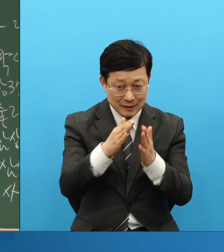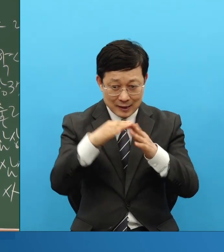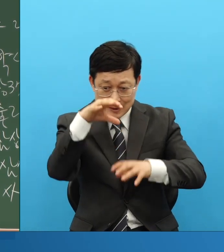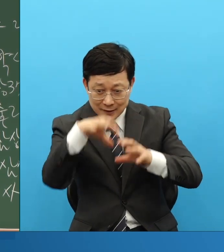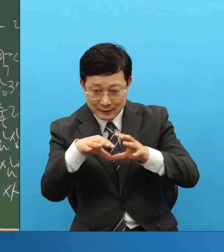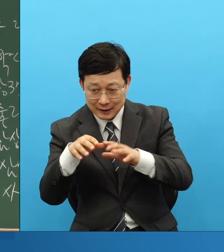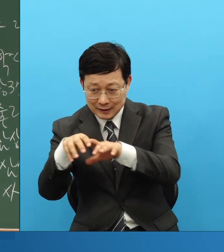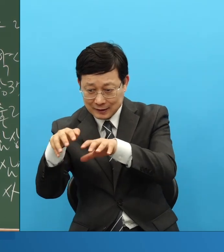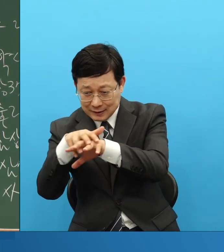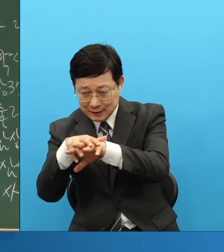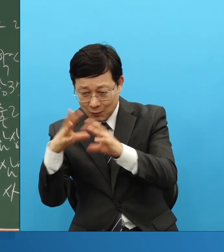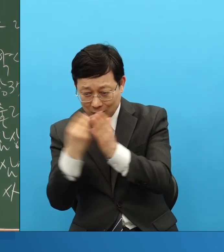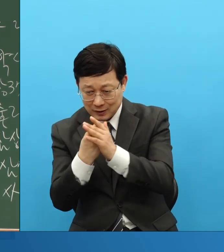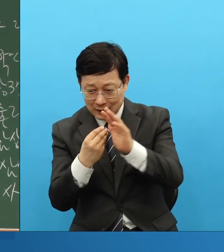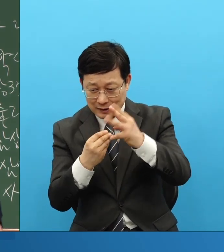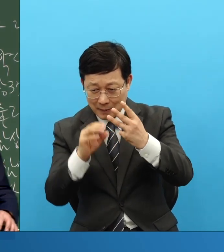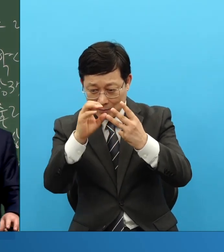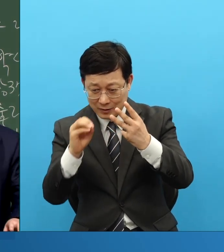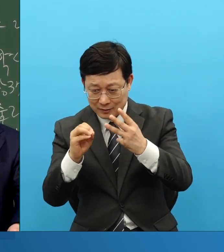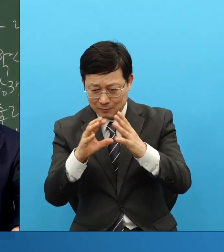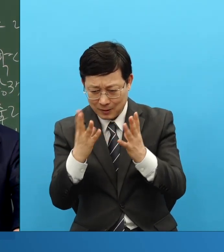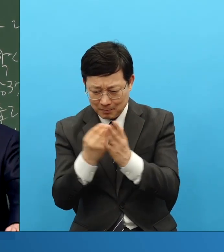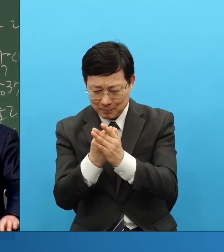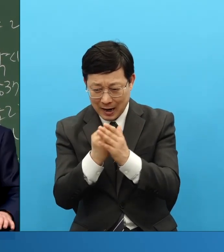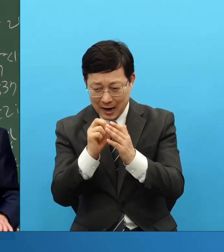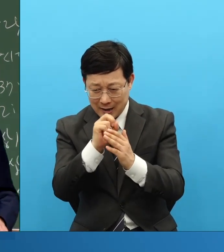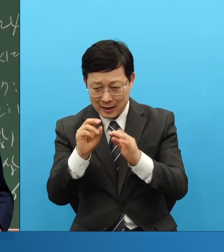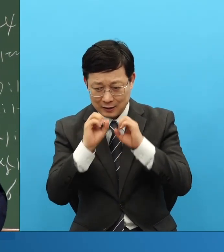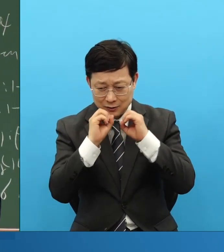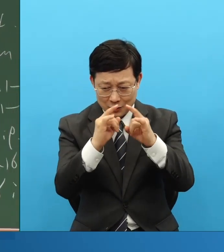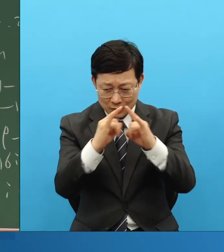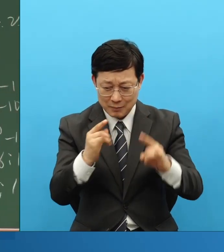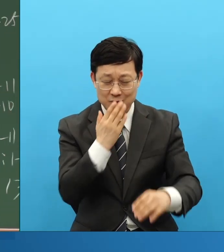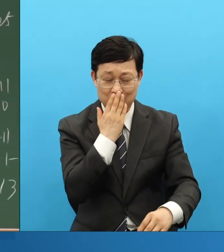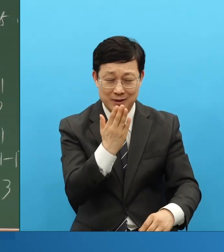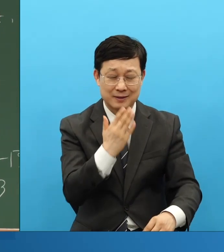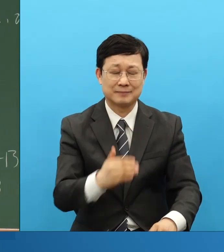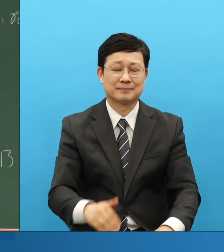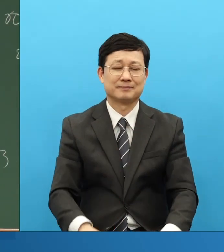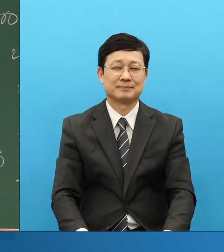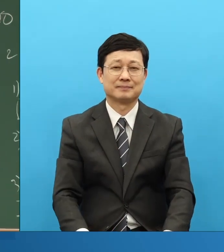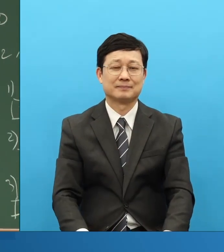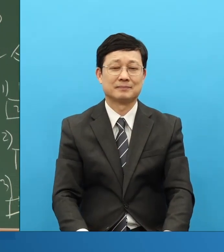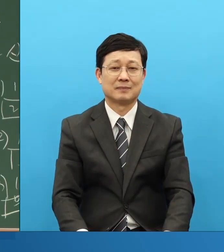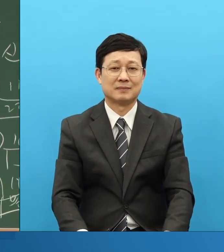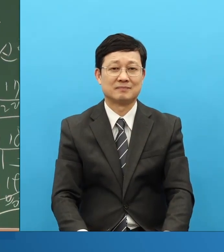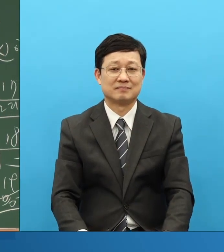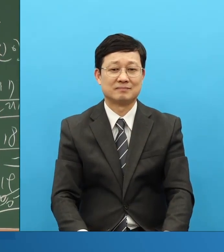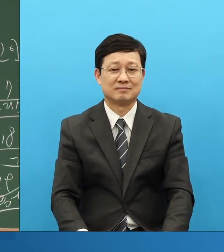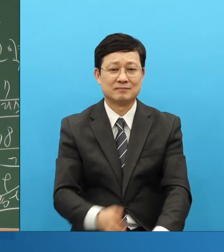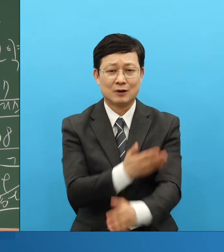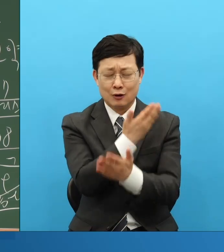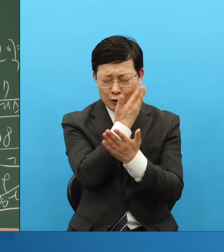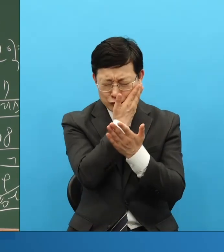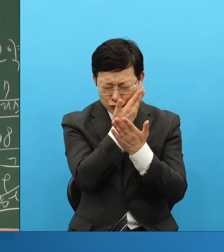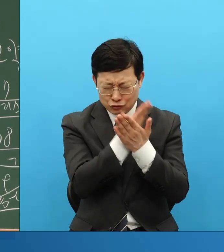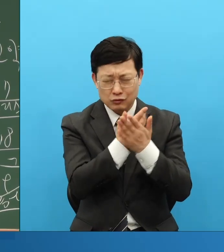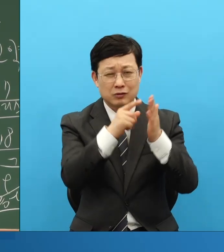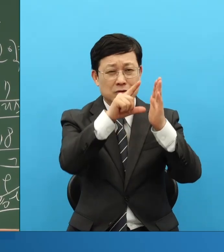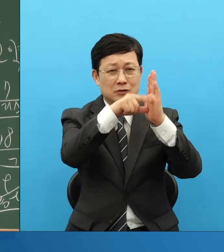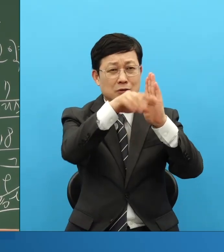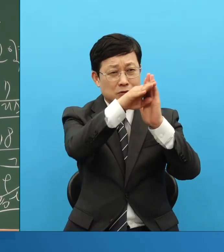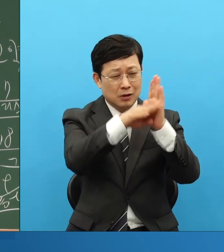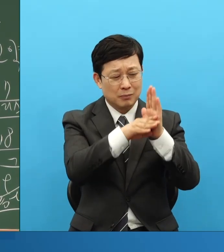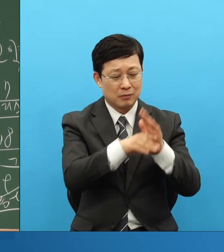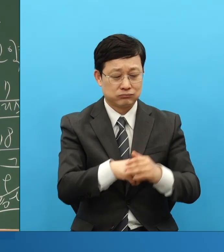come together for you to properly be able to do camp. 야, 그 중요한 시간에 그냥 다 이게 놓치고 아무렇게나